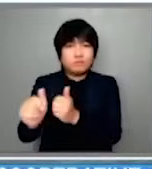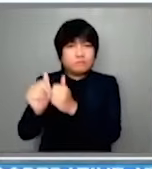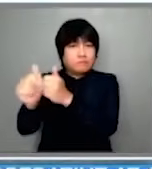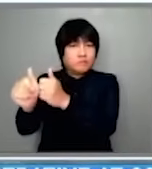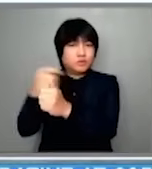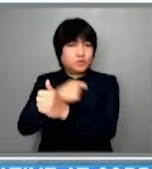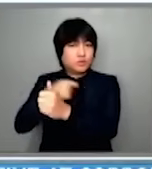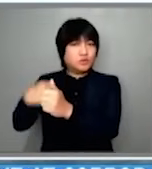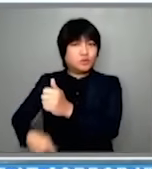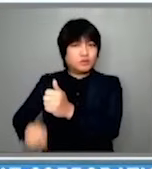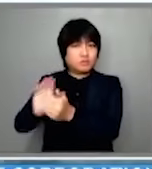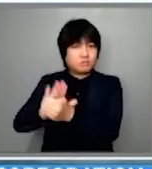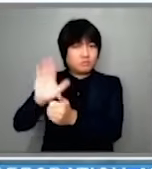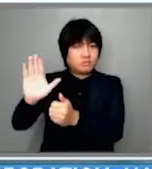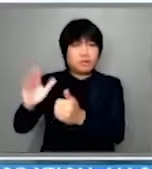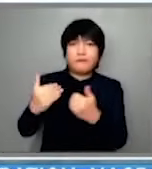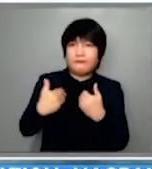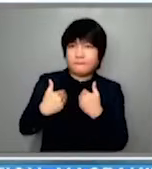Guard.